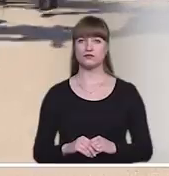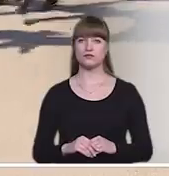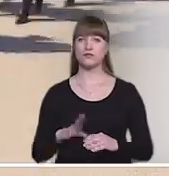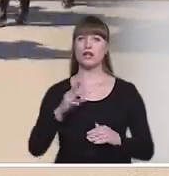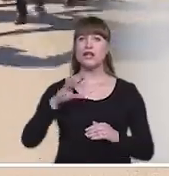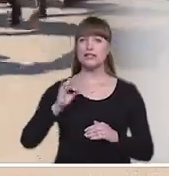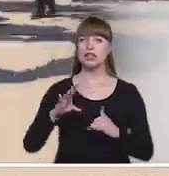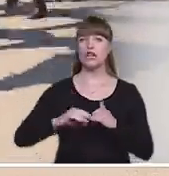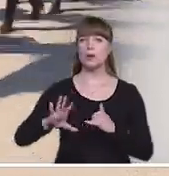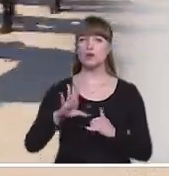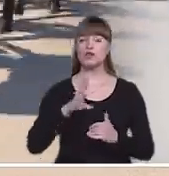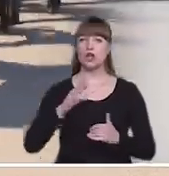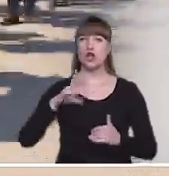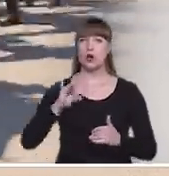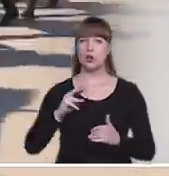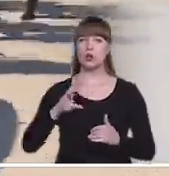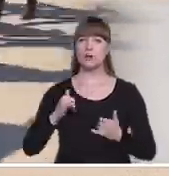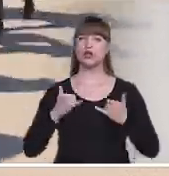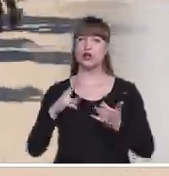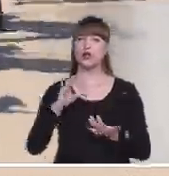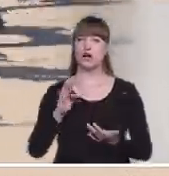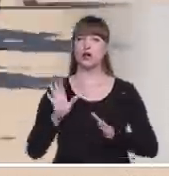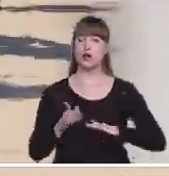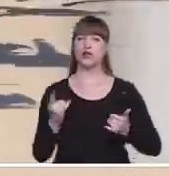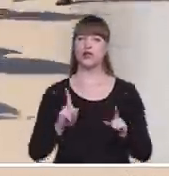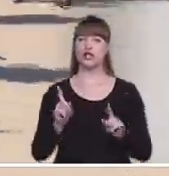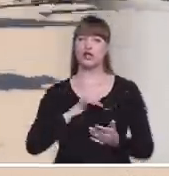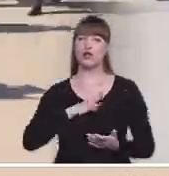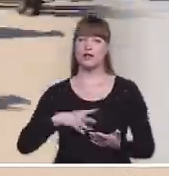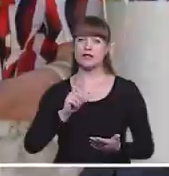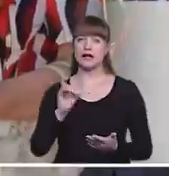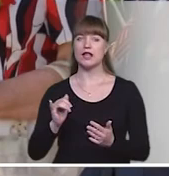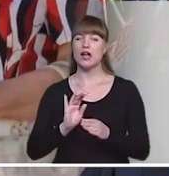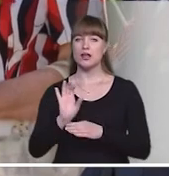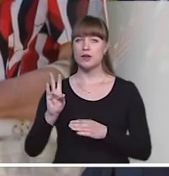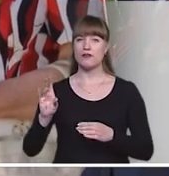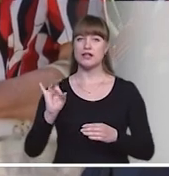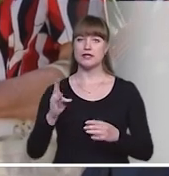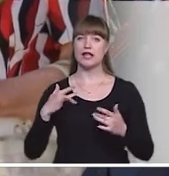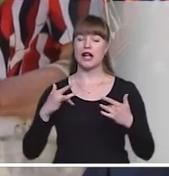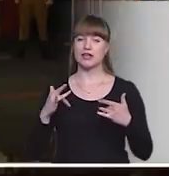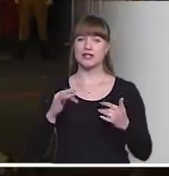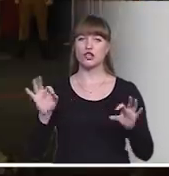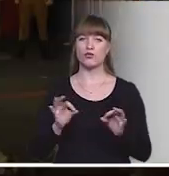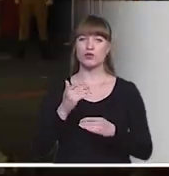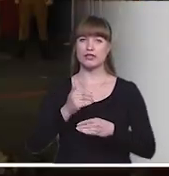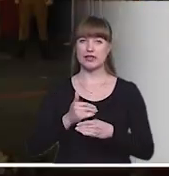По Театральной площади прошла рота почетного караула, после чего ветераны отправились на праздничный концерт в Мустеатр.